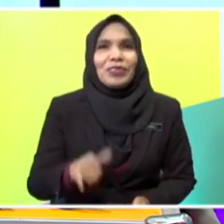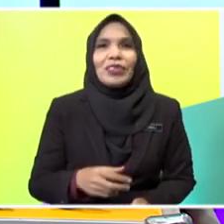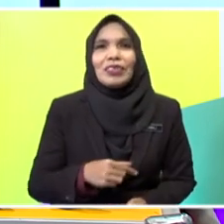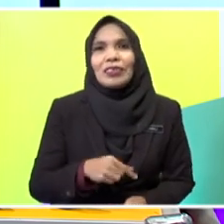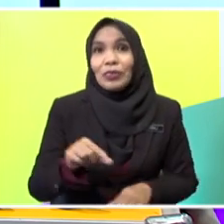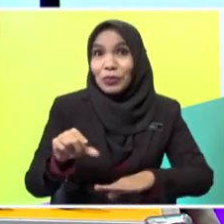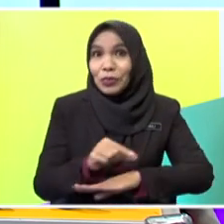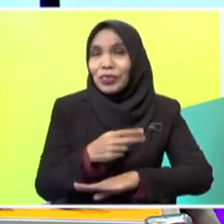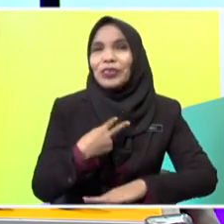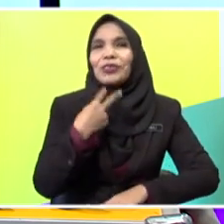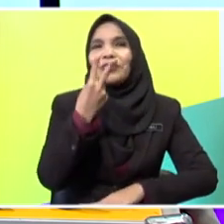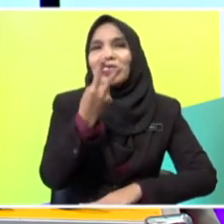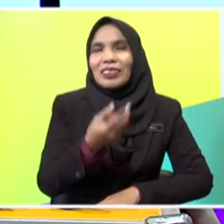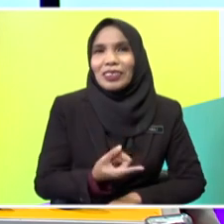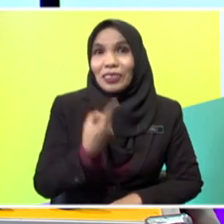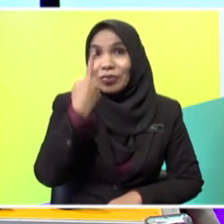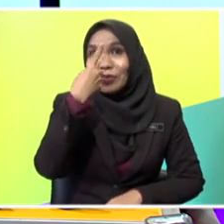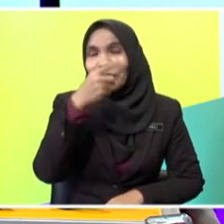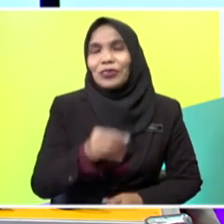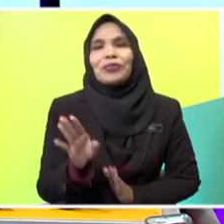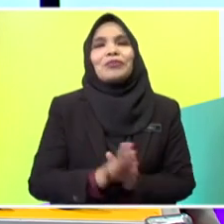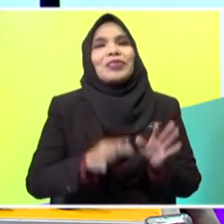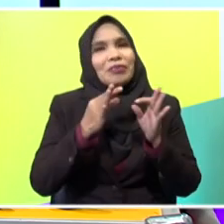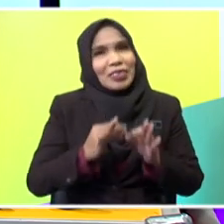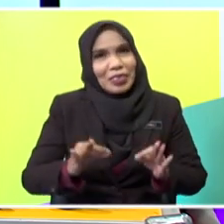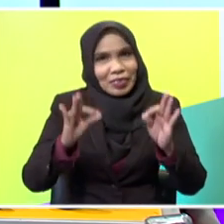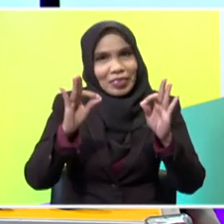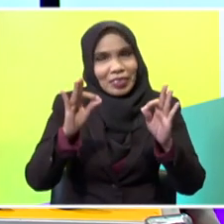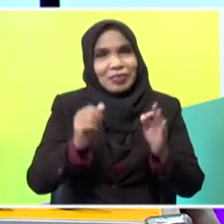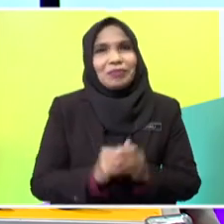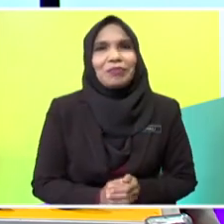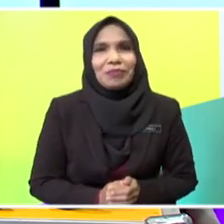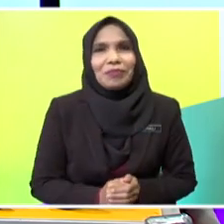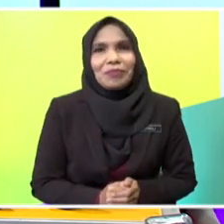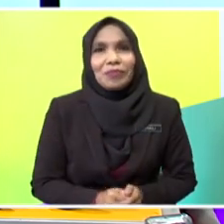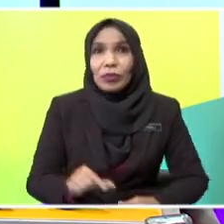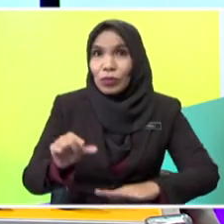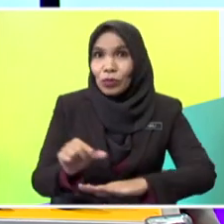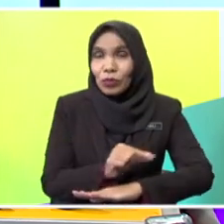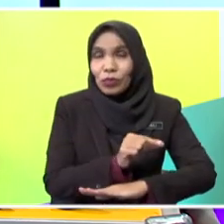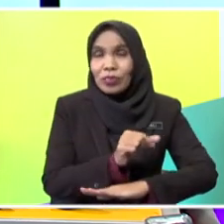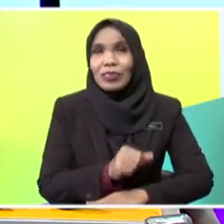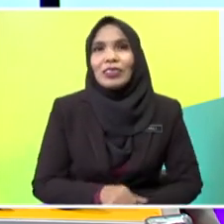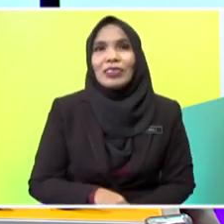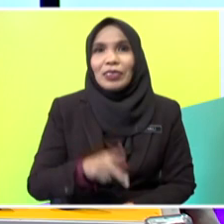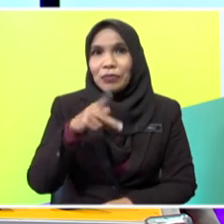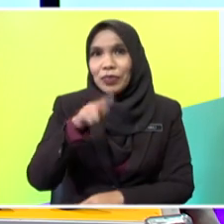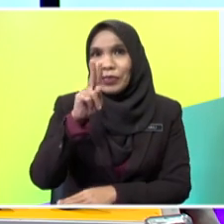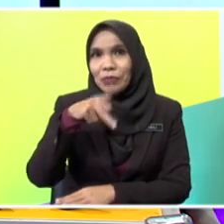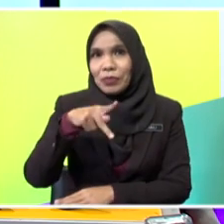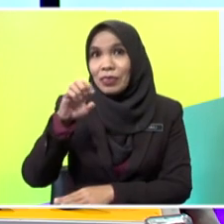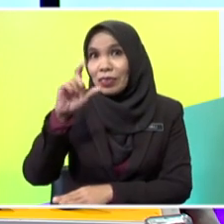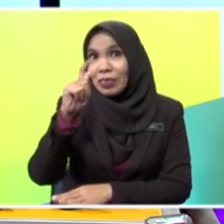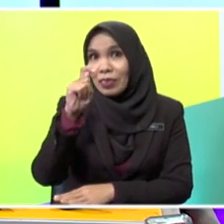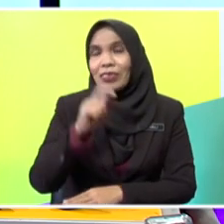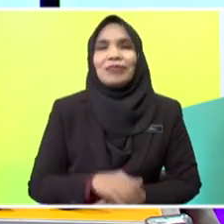mereka untuk bercerita melalui anak patung tadi tentang situasi yang mungkin ada